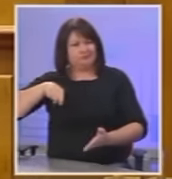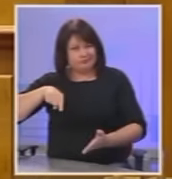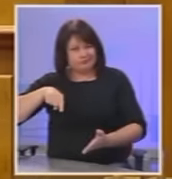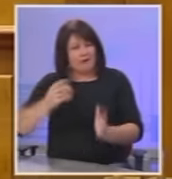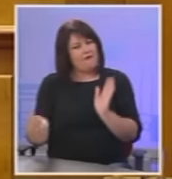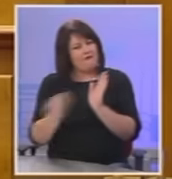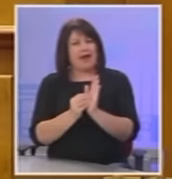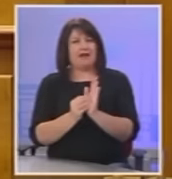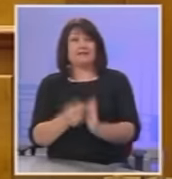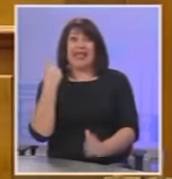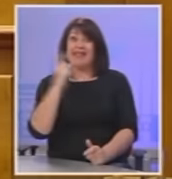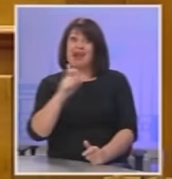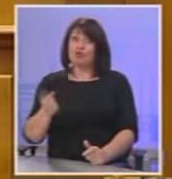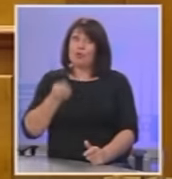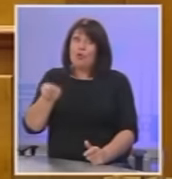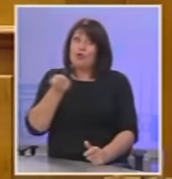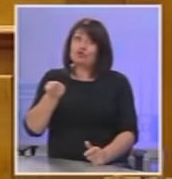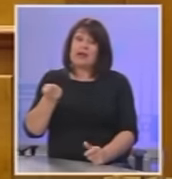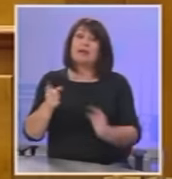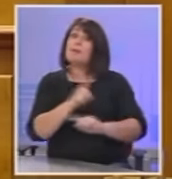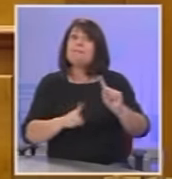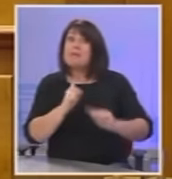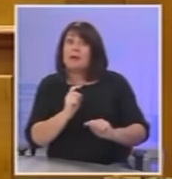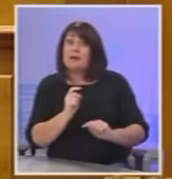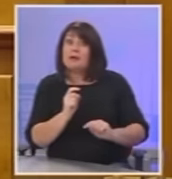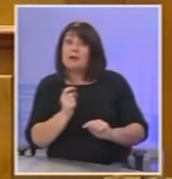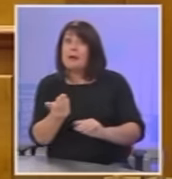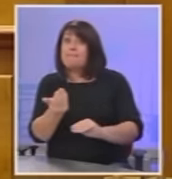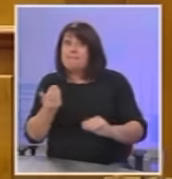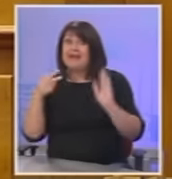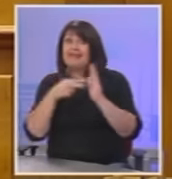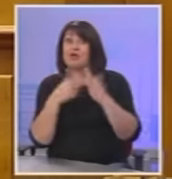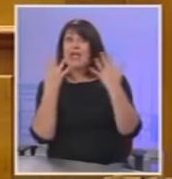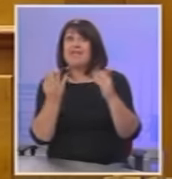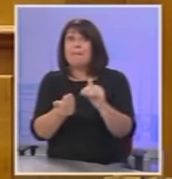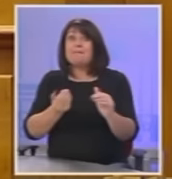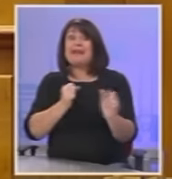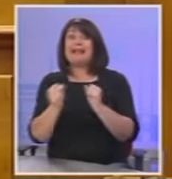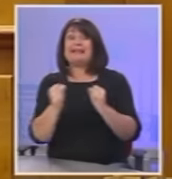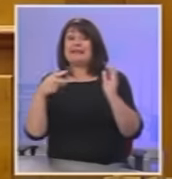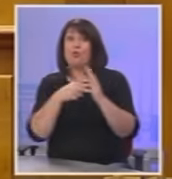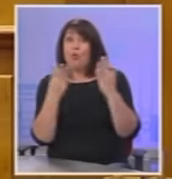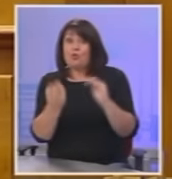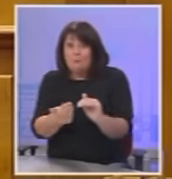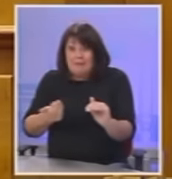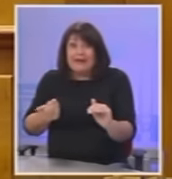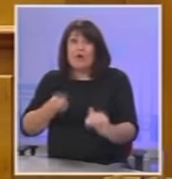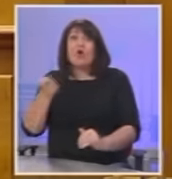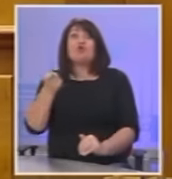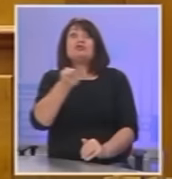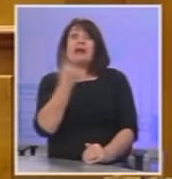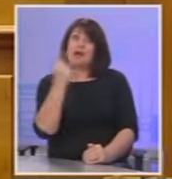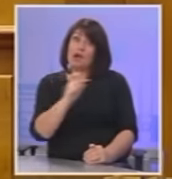είχαν χρέη 1 εκατομμύριο. Και ποιοι? Και εκείνοι πριν το 9, πριν την κρίση, πριν το 8. Που